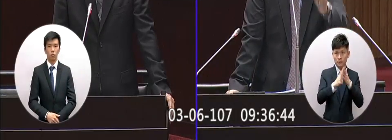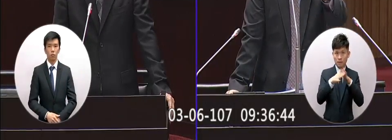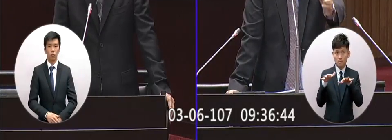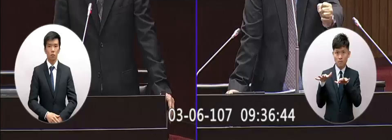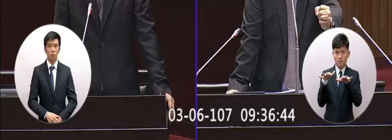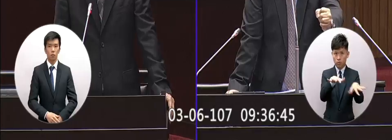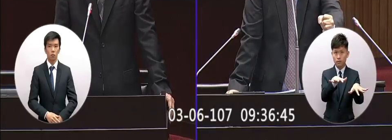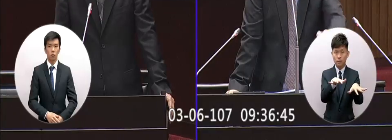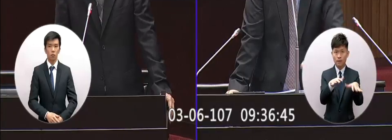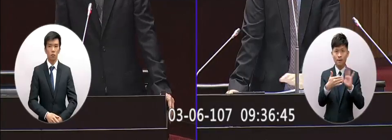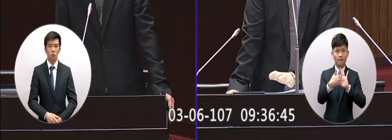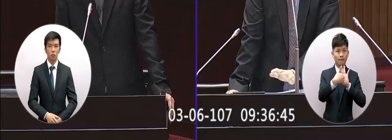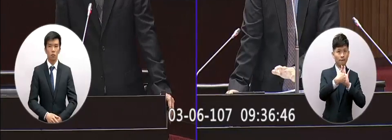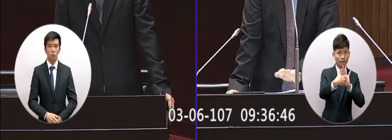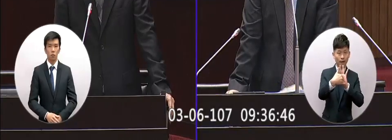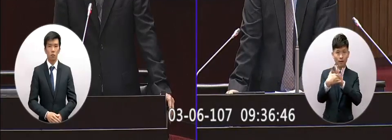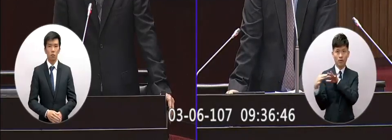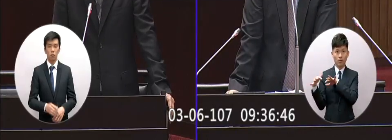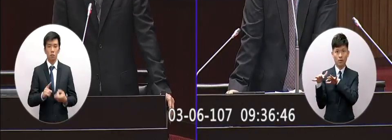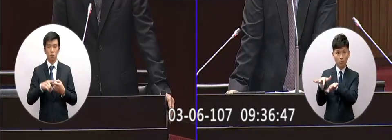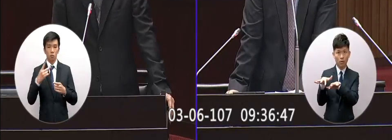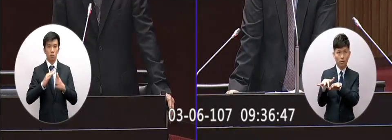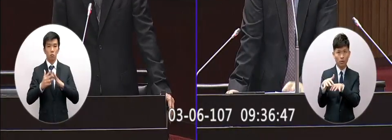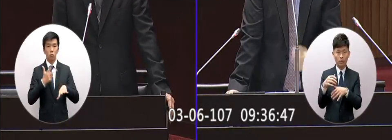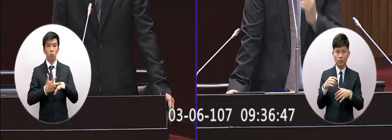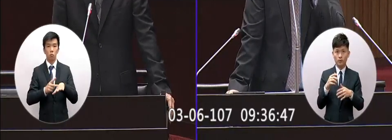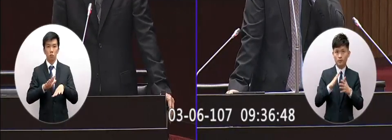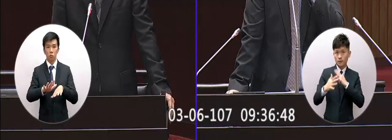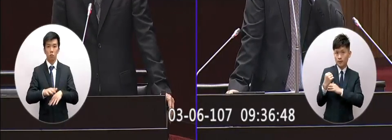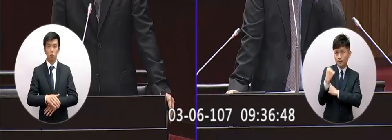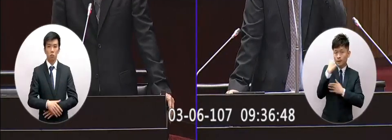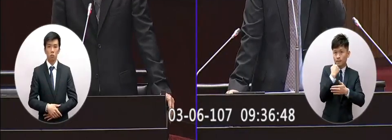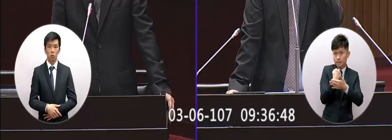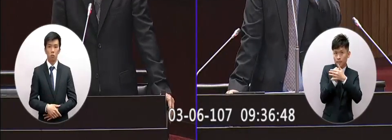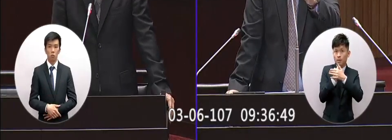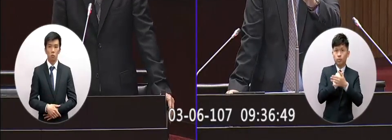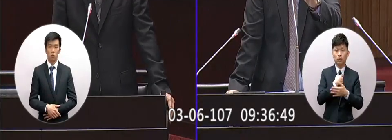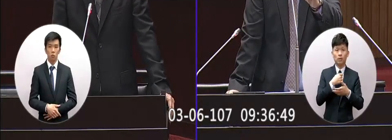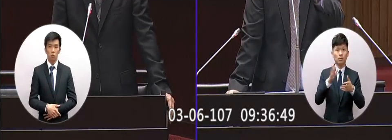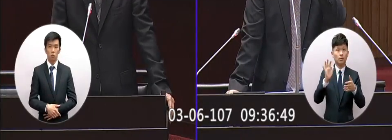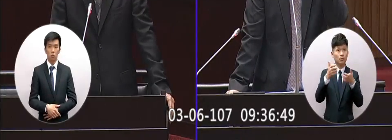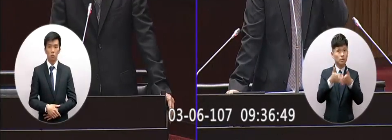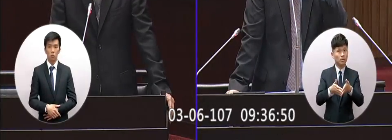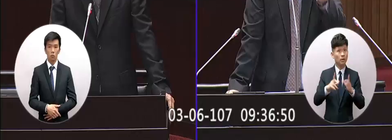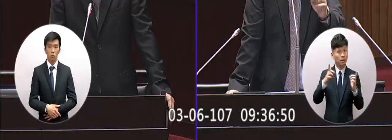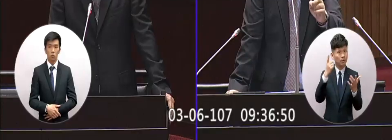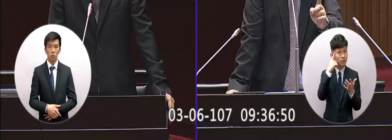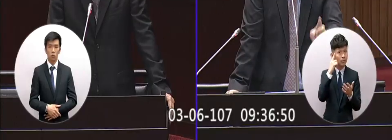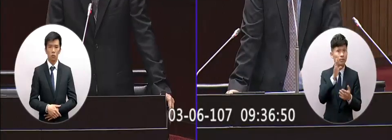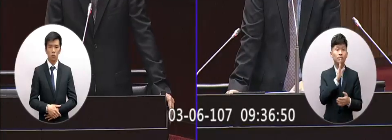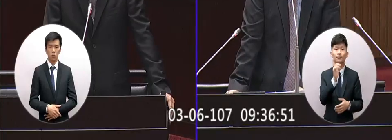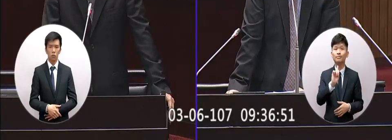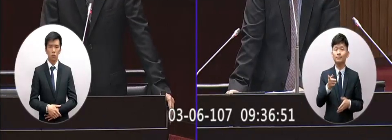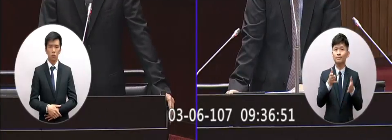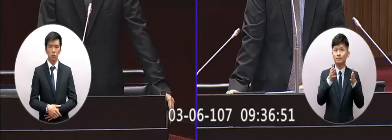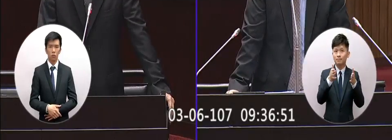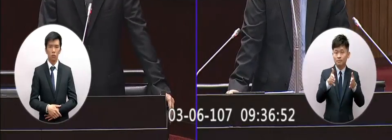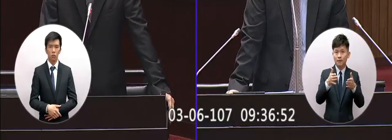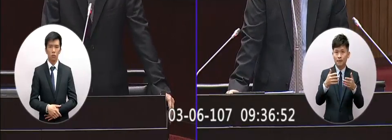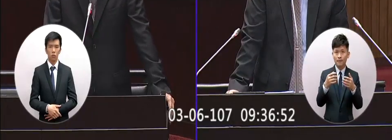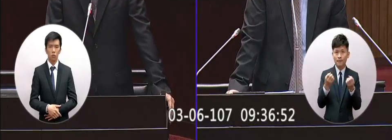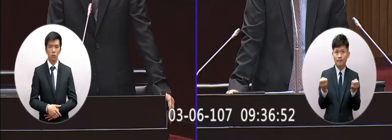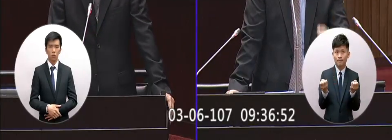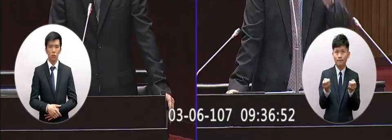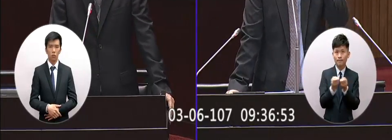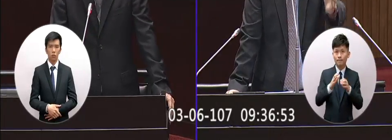势，就是防卫固守， 战术是攻势， 维存战力，对不对？ 守势。 但是你最重要的一个核心概念，就是发展这个不对称的作战的